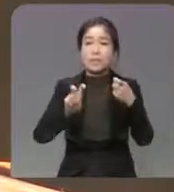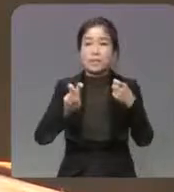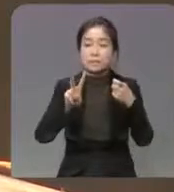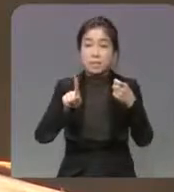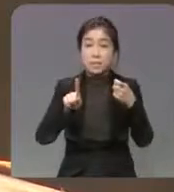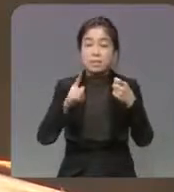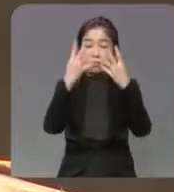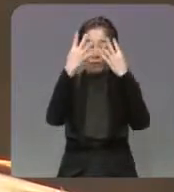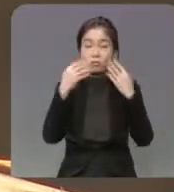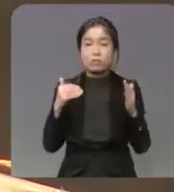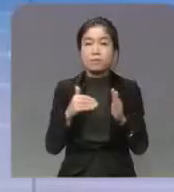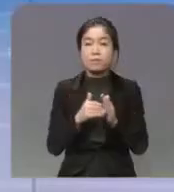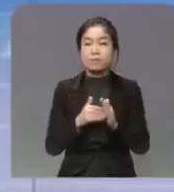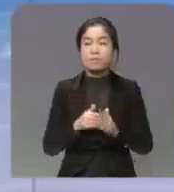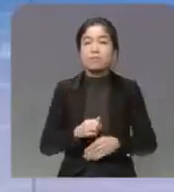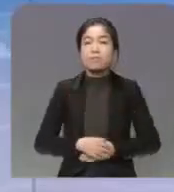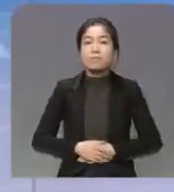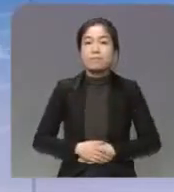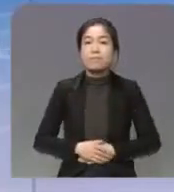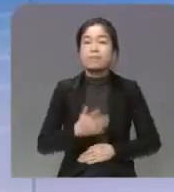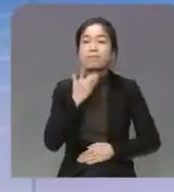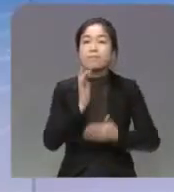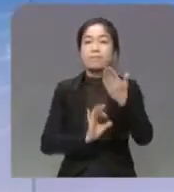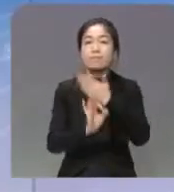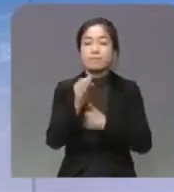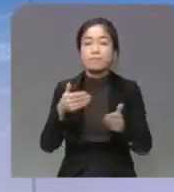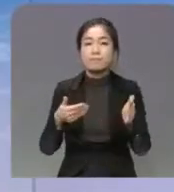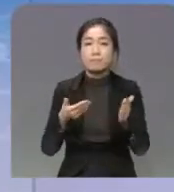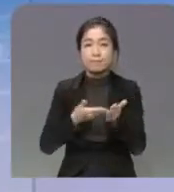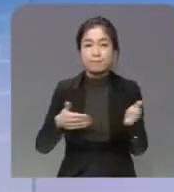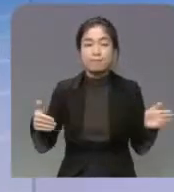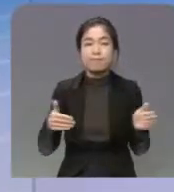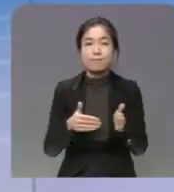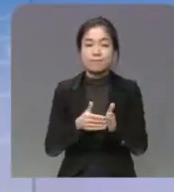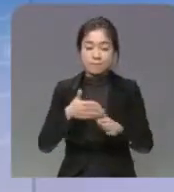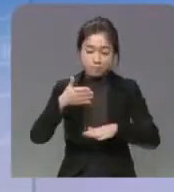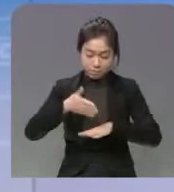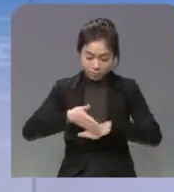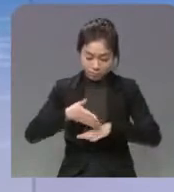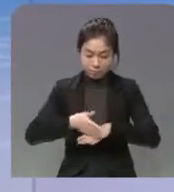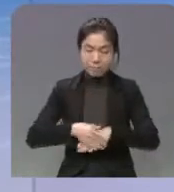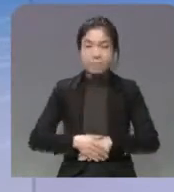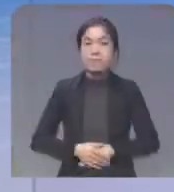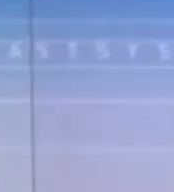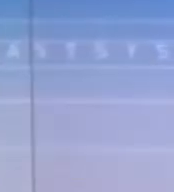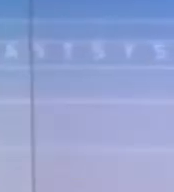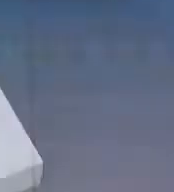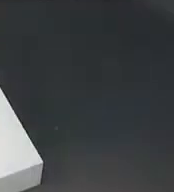구속됐습니다. 화요일 아침에 함께한 KBS 뉴스를 마칩니다. 감사합니다.